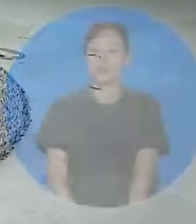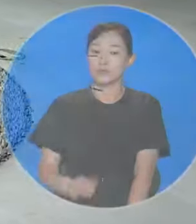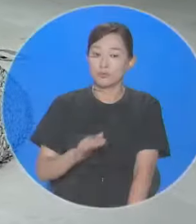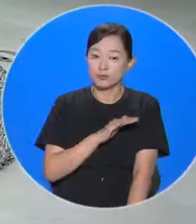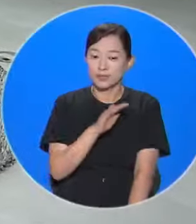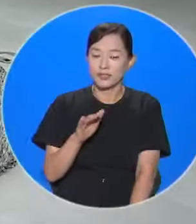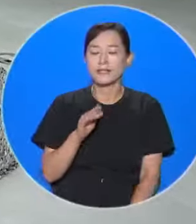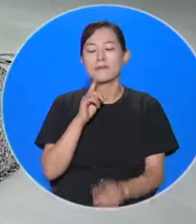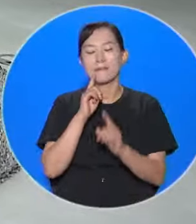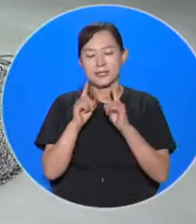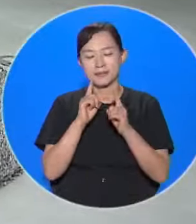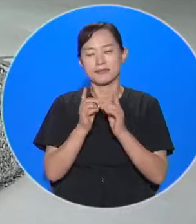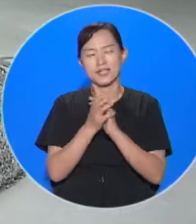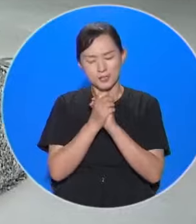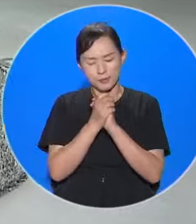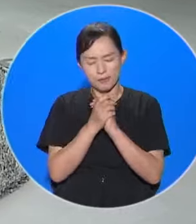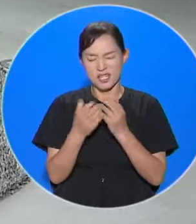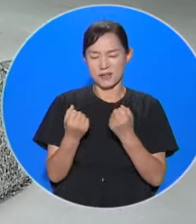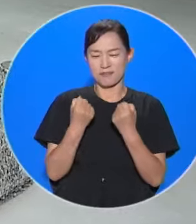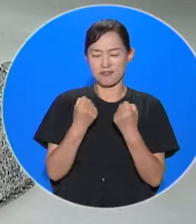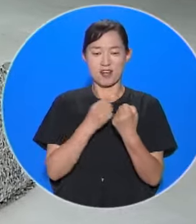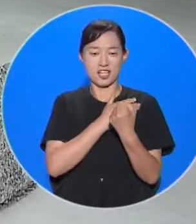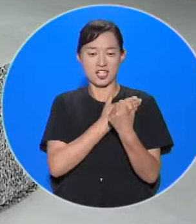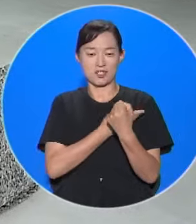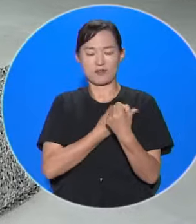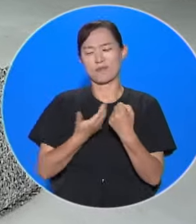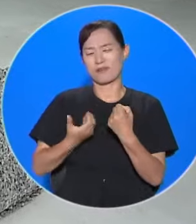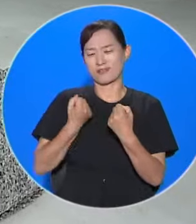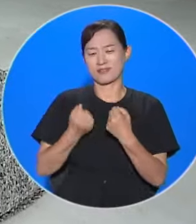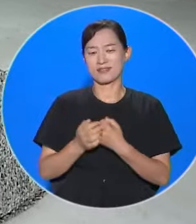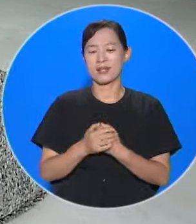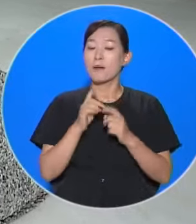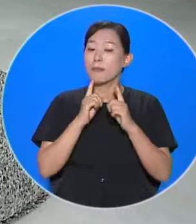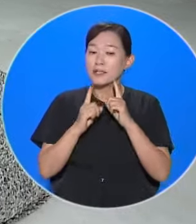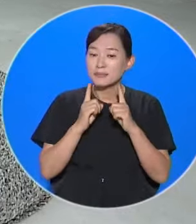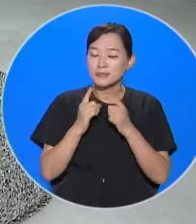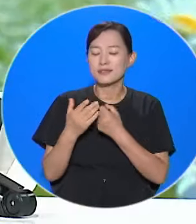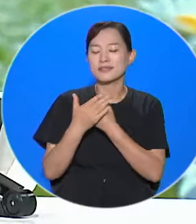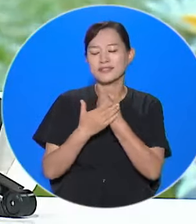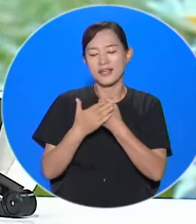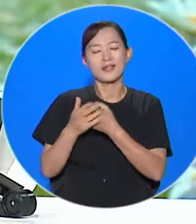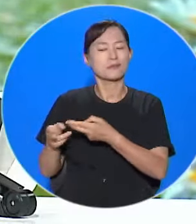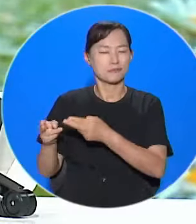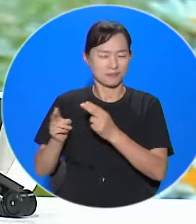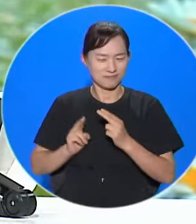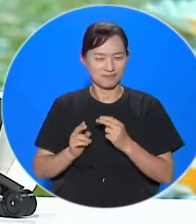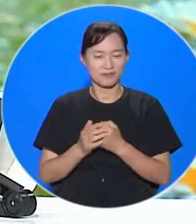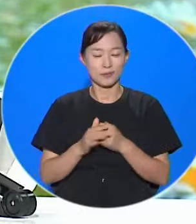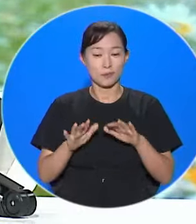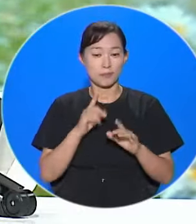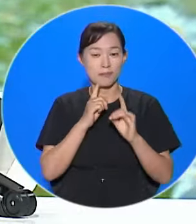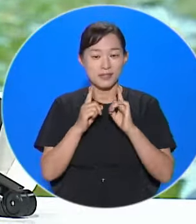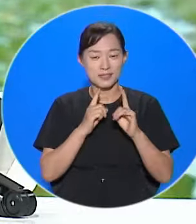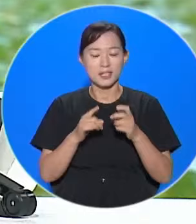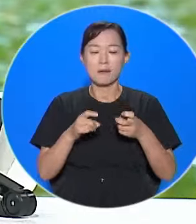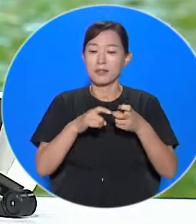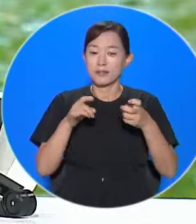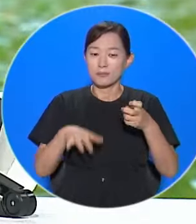우리는 말씀과 기도로 힘과 능력을 얻습니다. 말씀은 은혜의 통로입니다. 오늘의